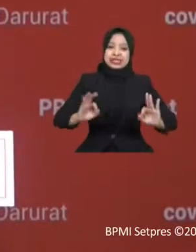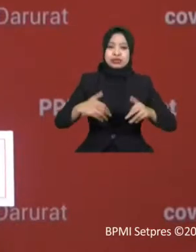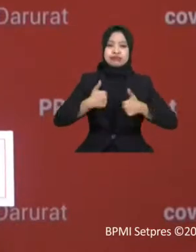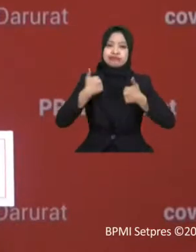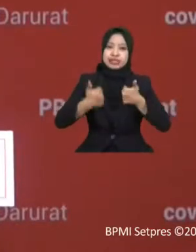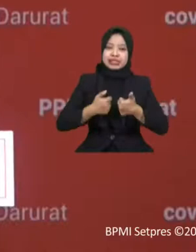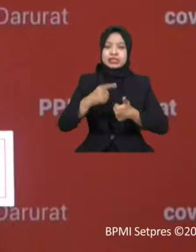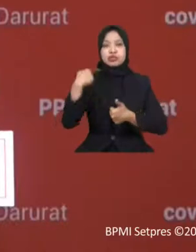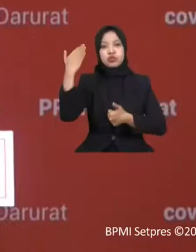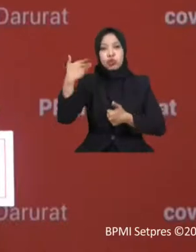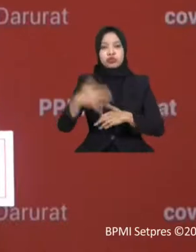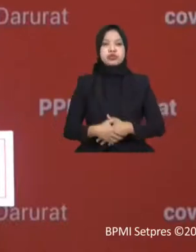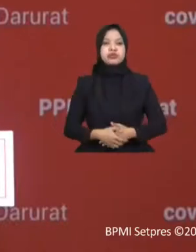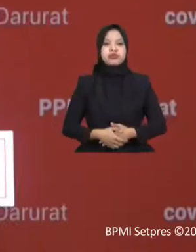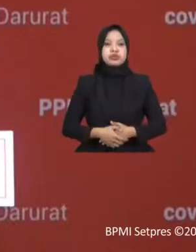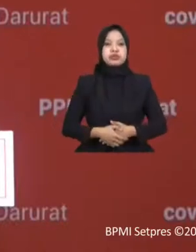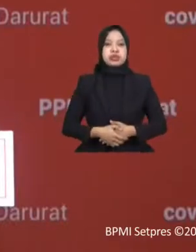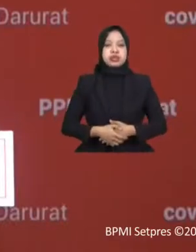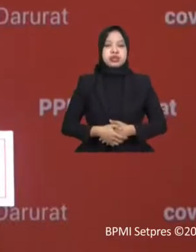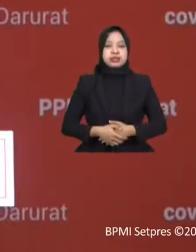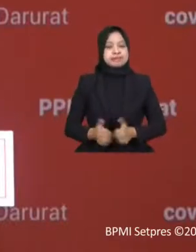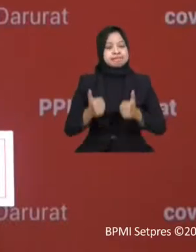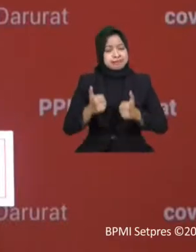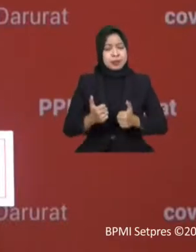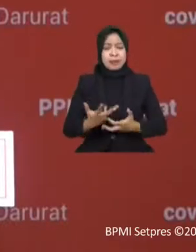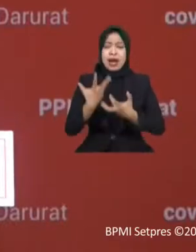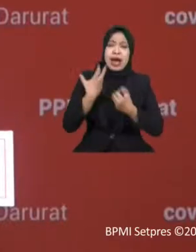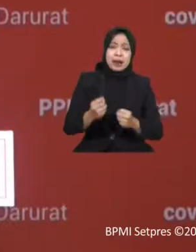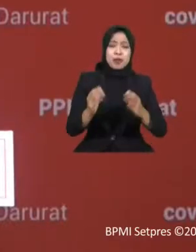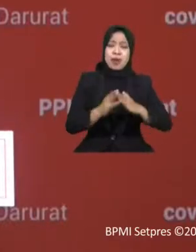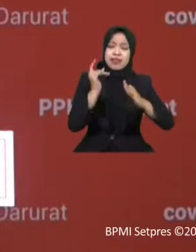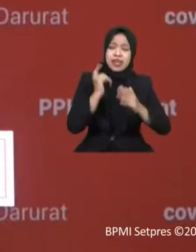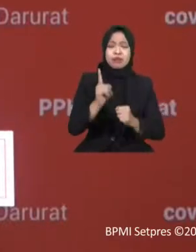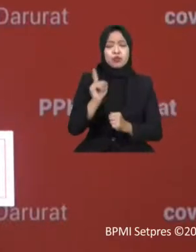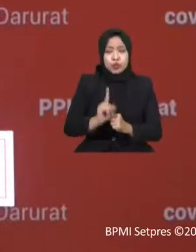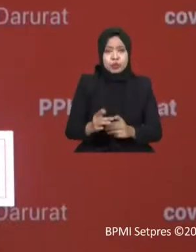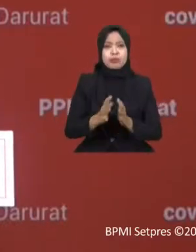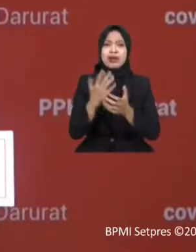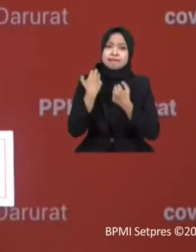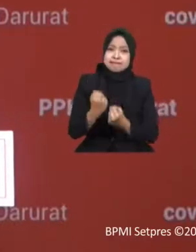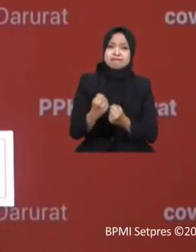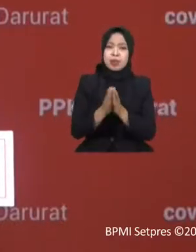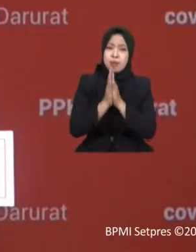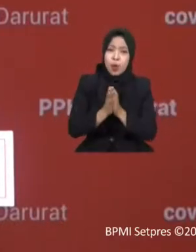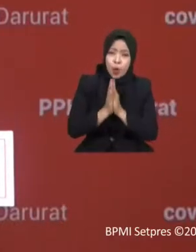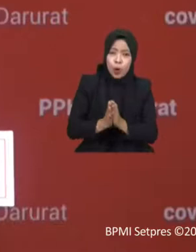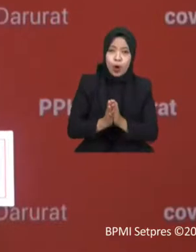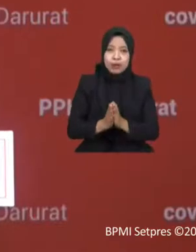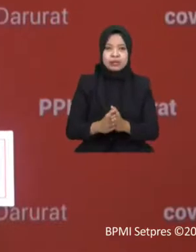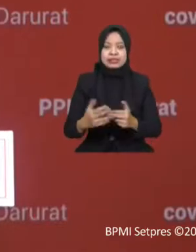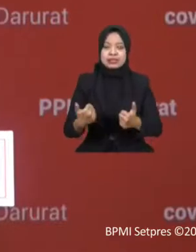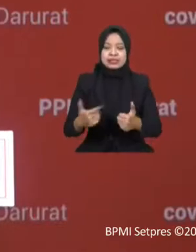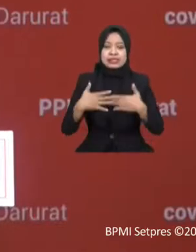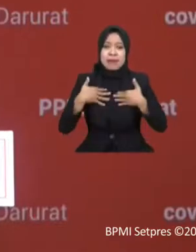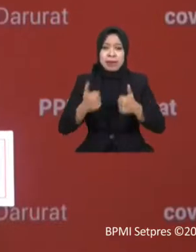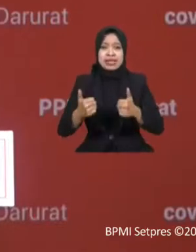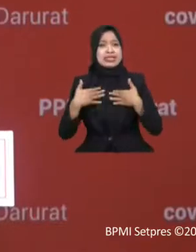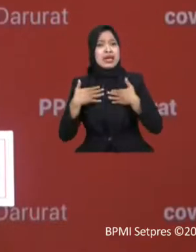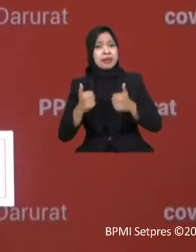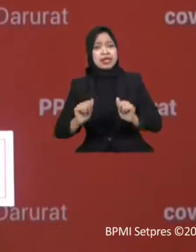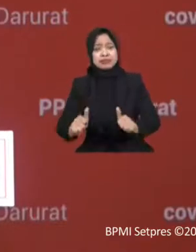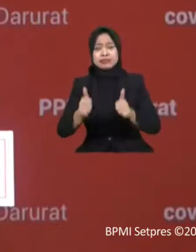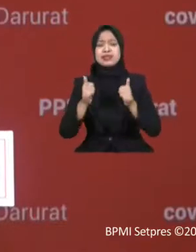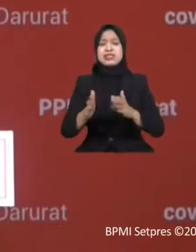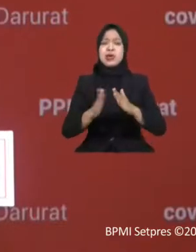rutin Urban dulu dalam masa darurat ini Insya Allah lebih banyak nyawa akan